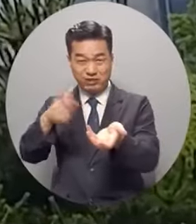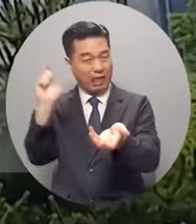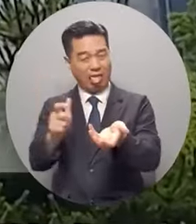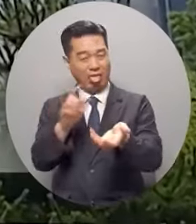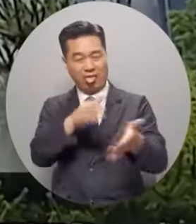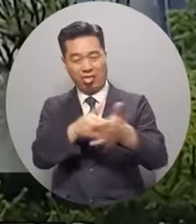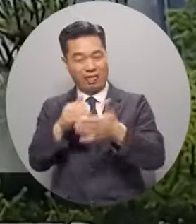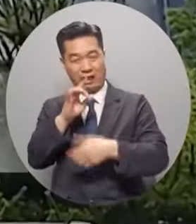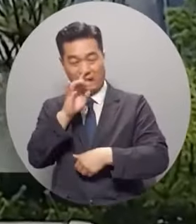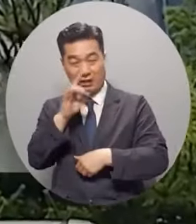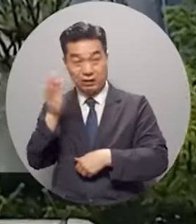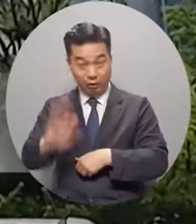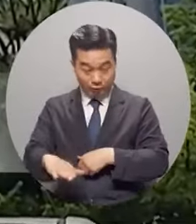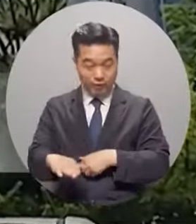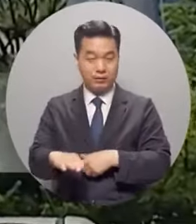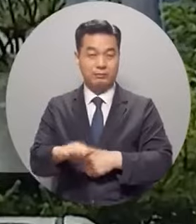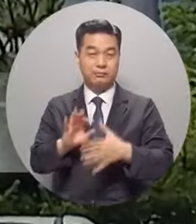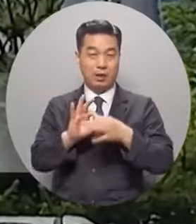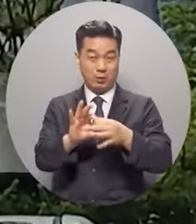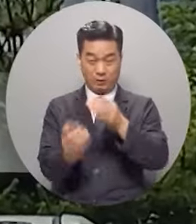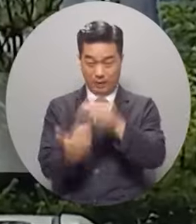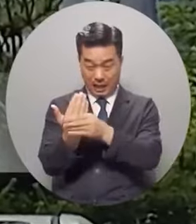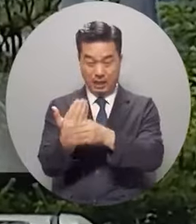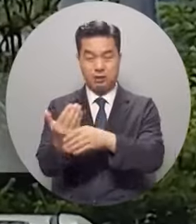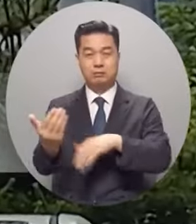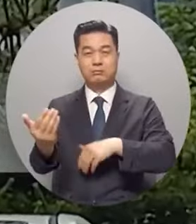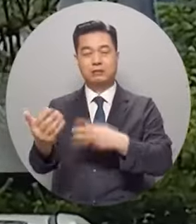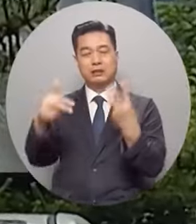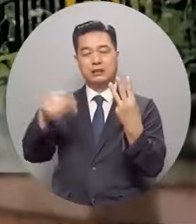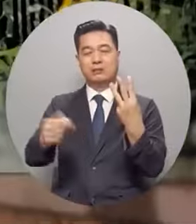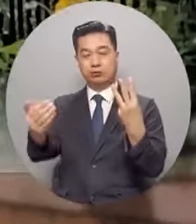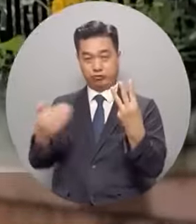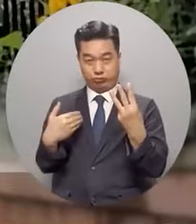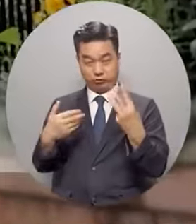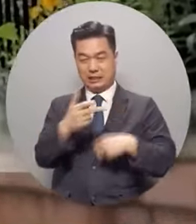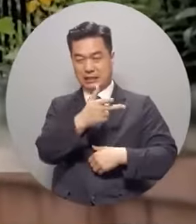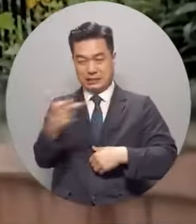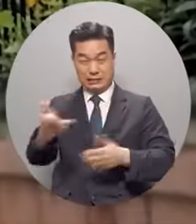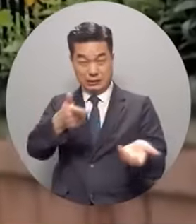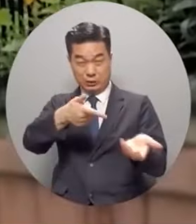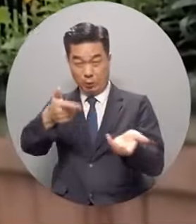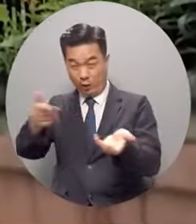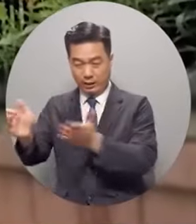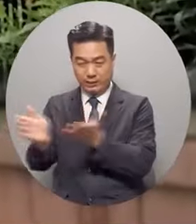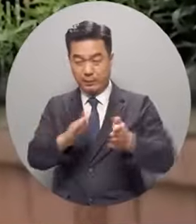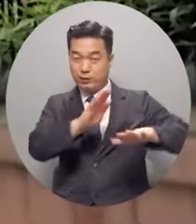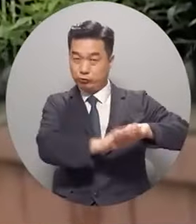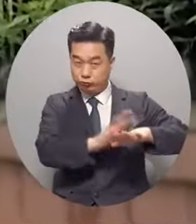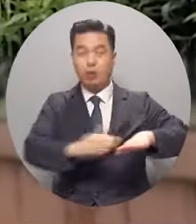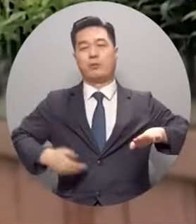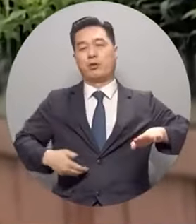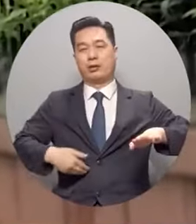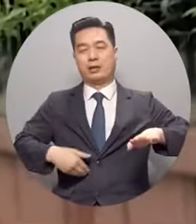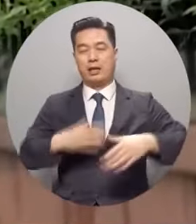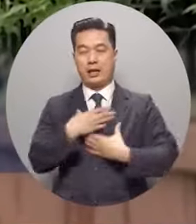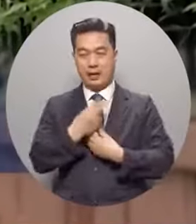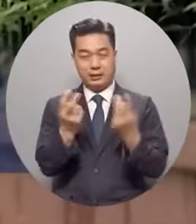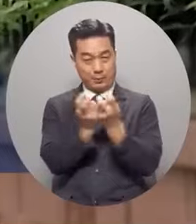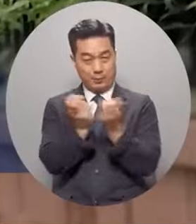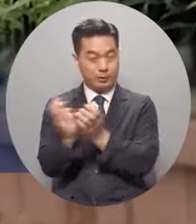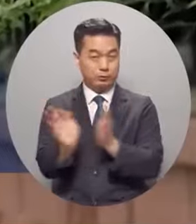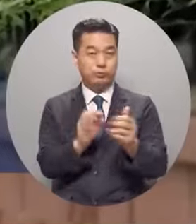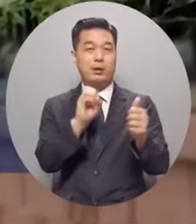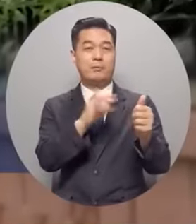관할 소방서가 참사 3주 전 대형 소화기 비치 등 안전 조치를 요구했던 걸로 확인됐습니다. 대형